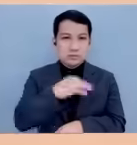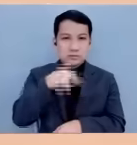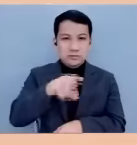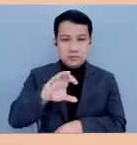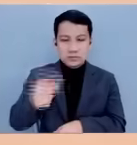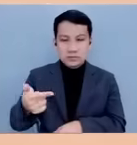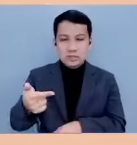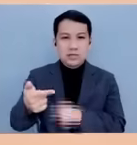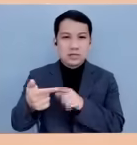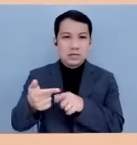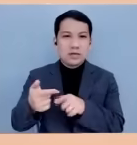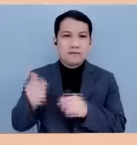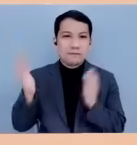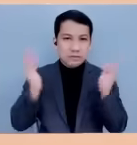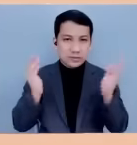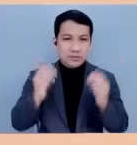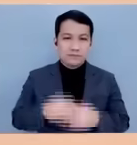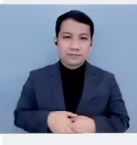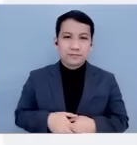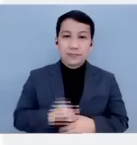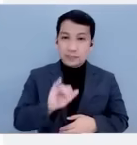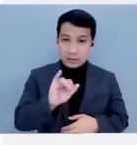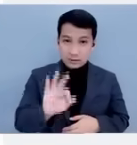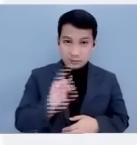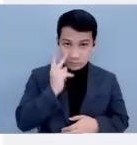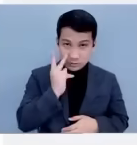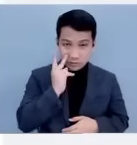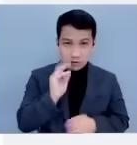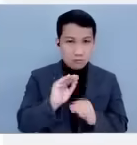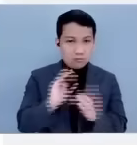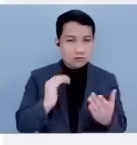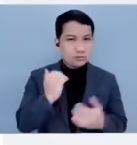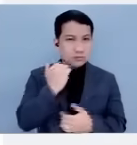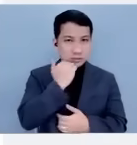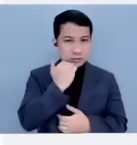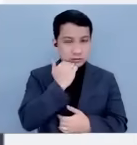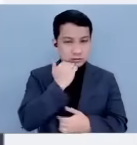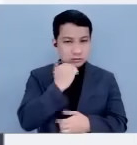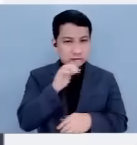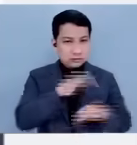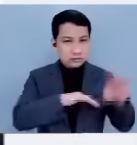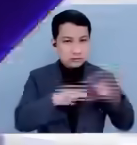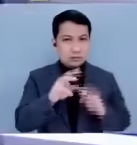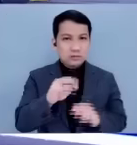Affairs Service. Yan ay para matiyak na walang naiwang bakas ng malware.